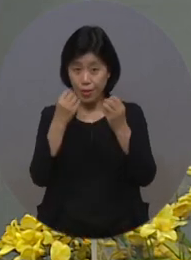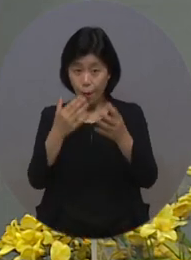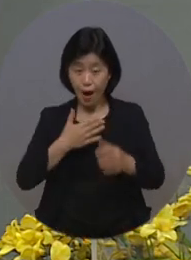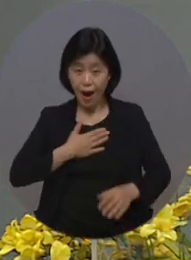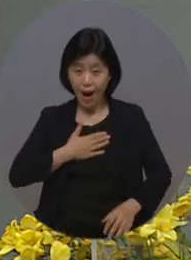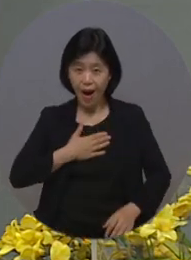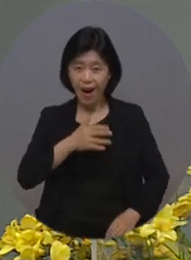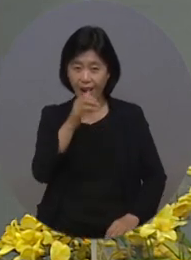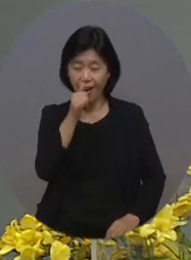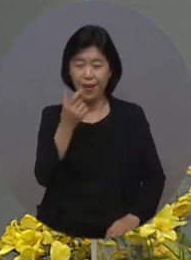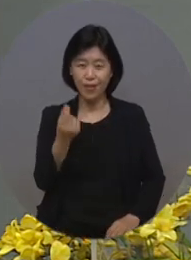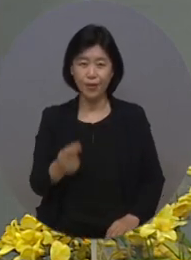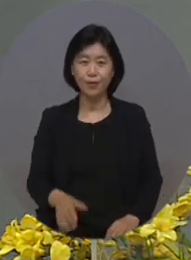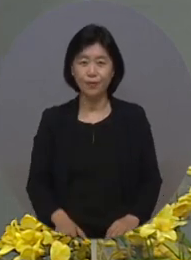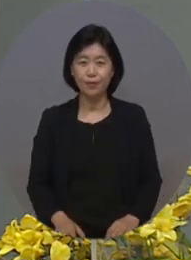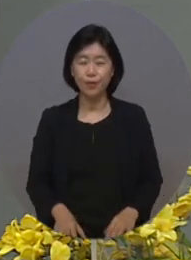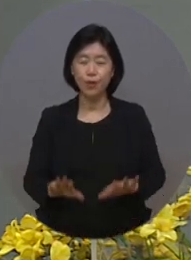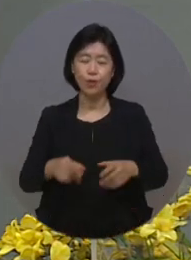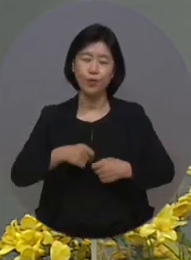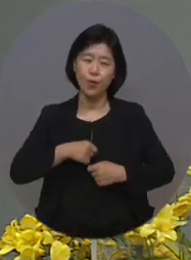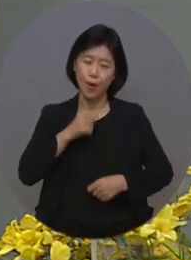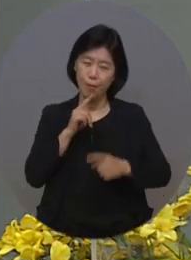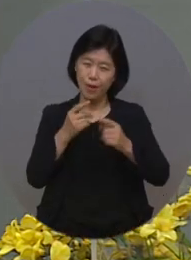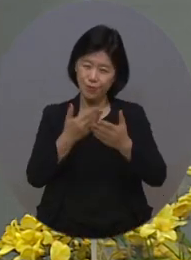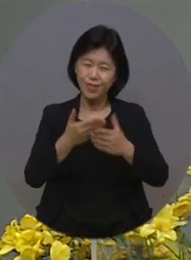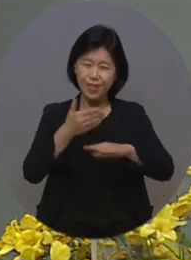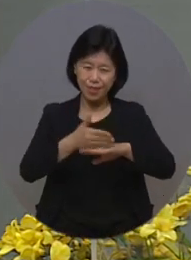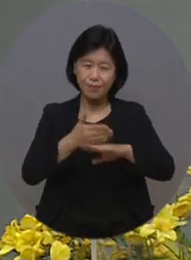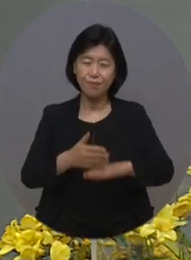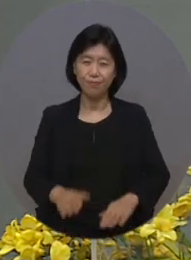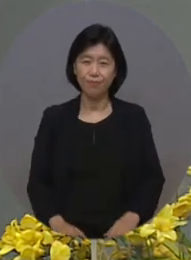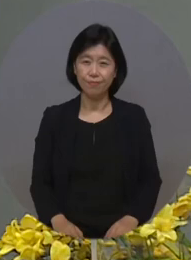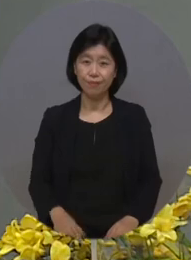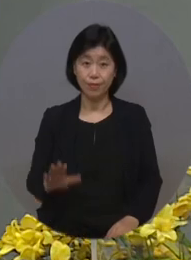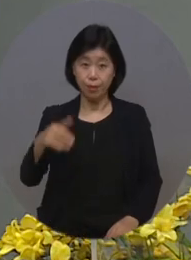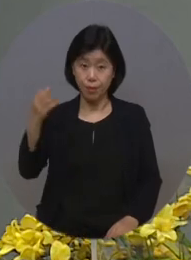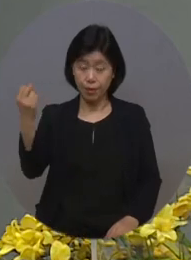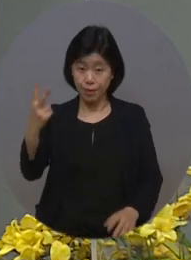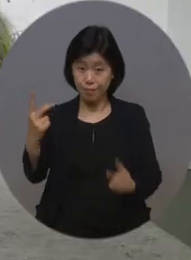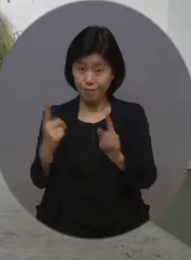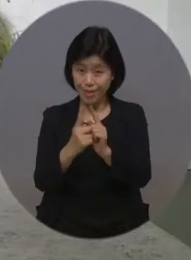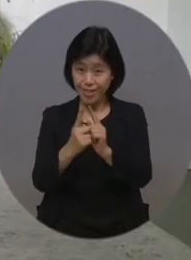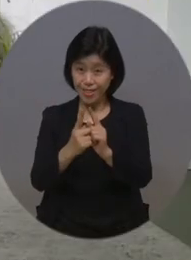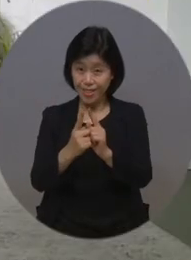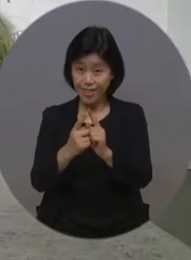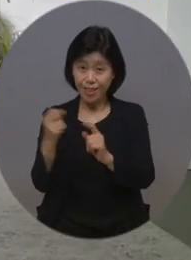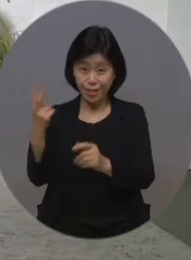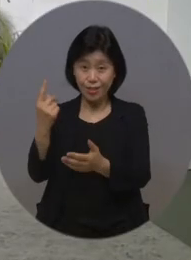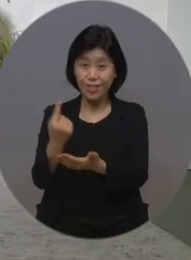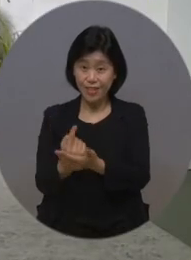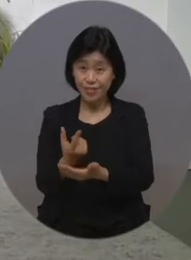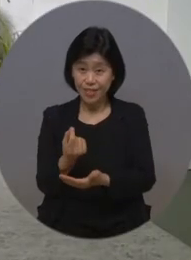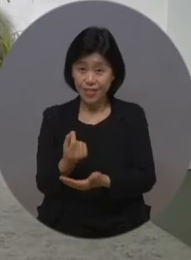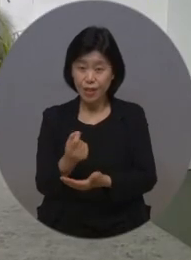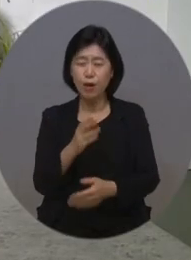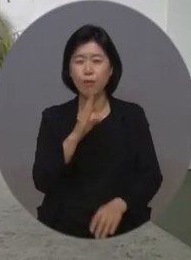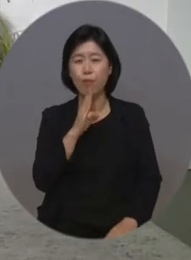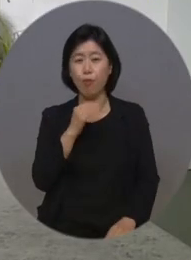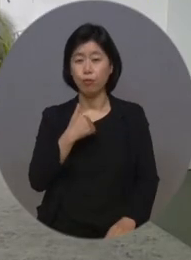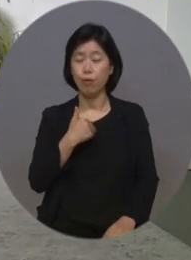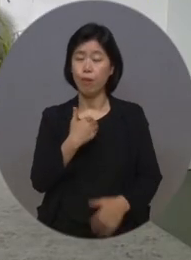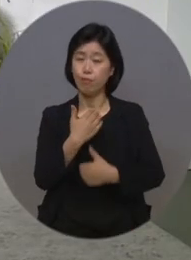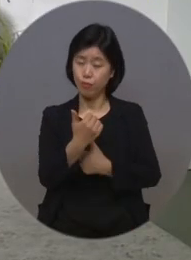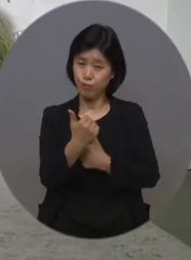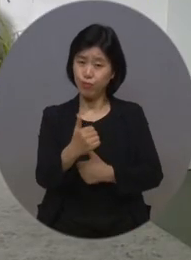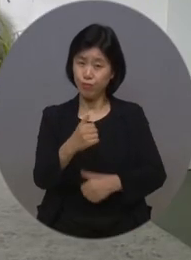그리고 솔직하게 오늘 말씀 해주셔서 감사합니다 4 다음에 다시 부터 보시겠습니다 오실 거죠 자주 불러 주셔야 4